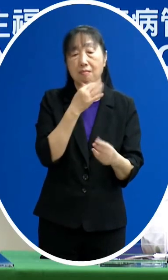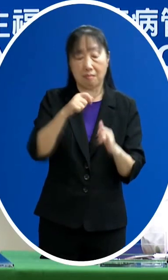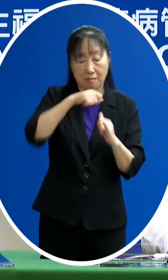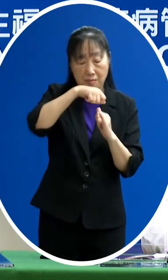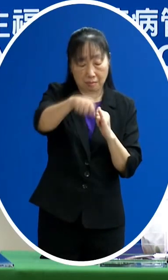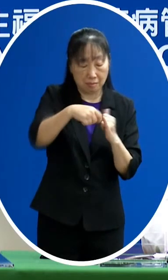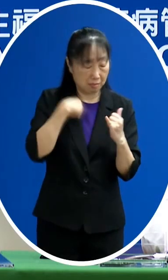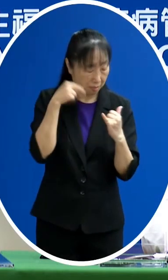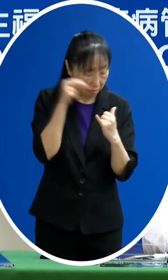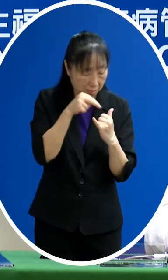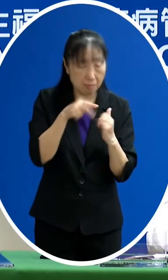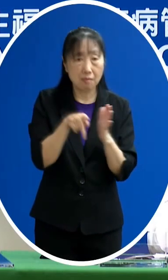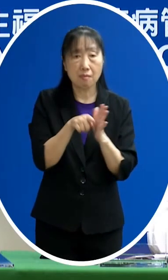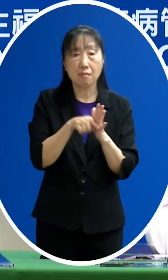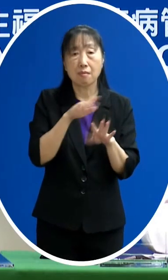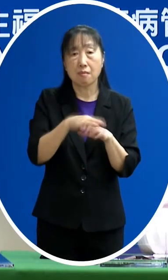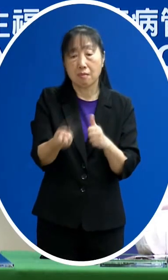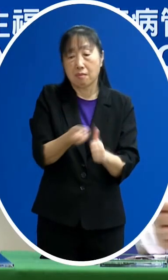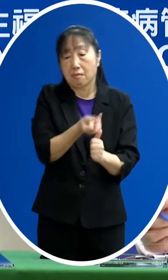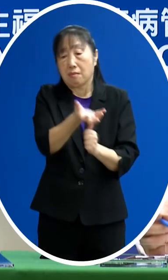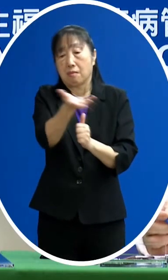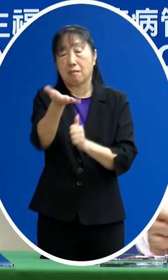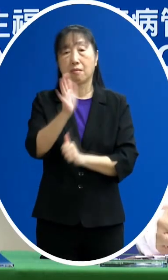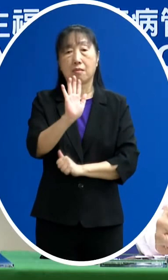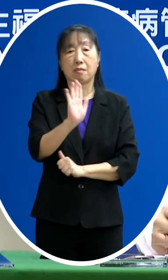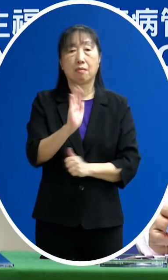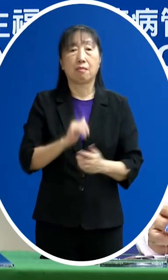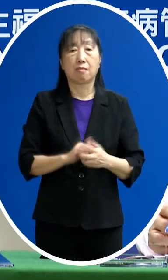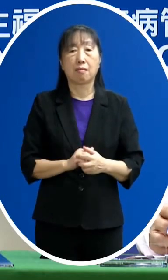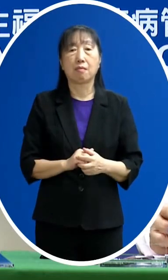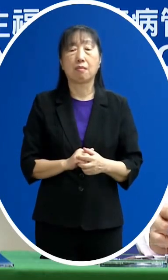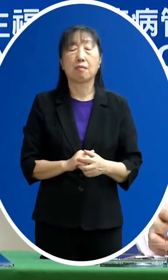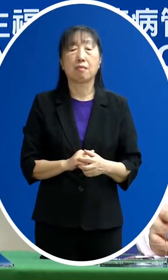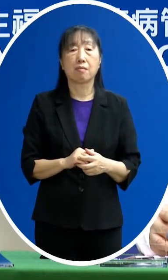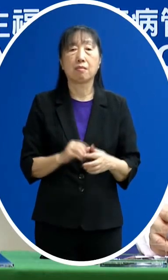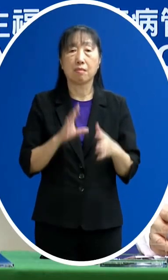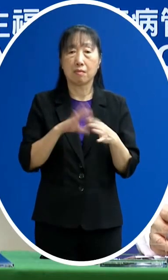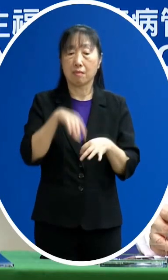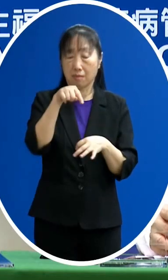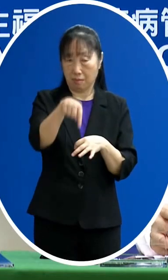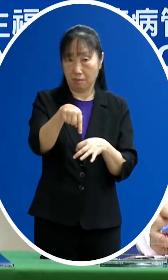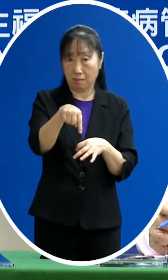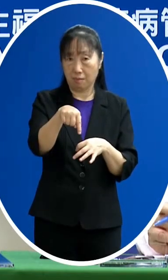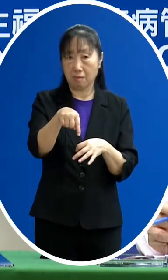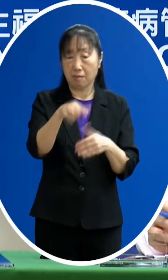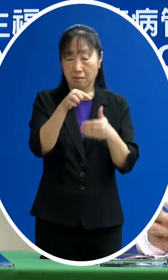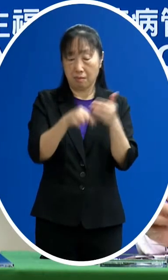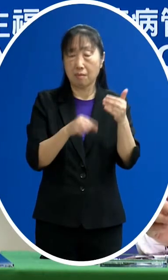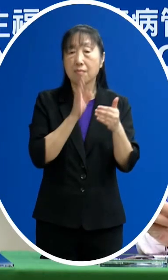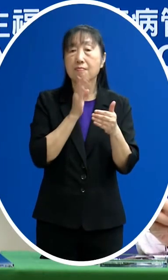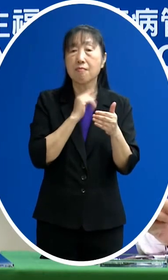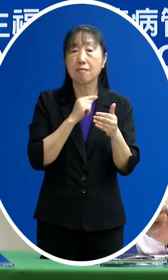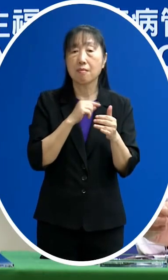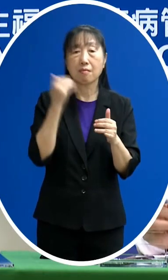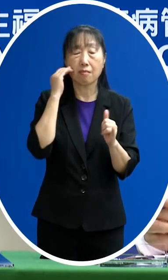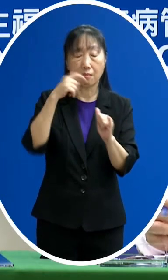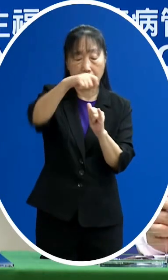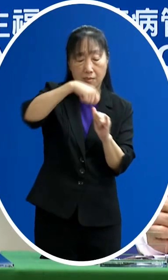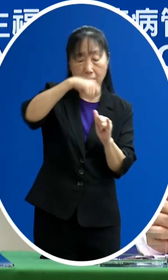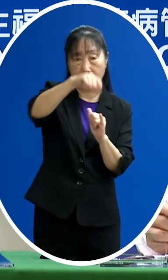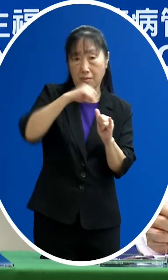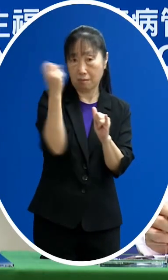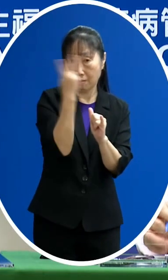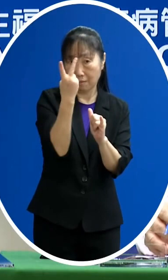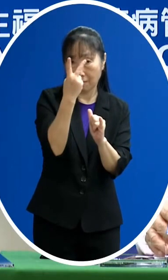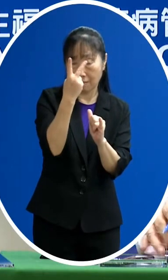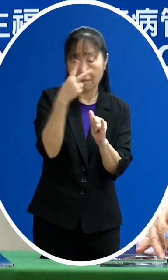开的时候它的一些感控或传染给相关处理的人。所以我们是规定在放入2层丝带后